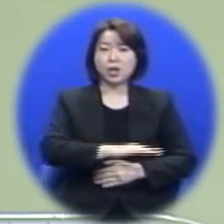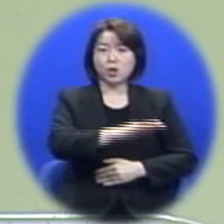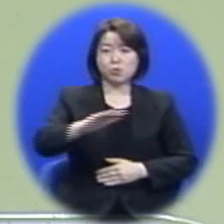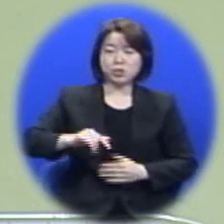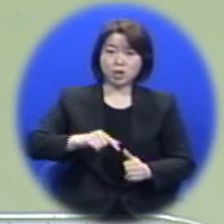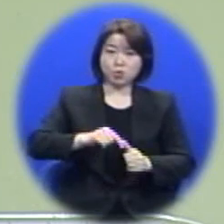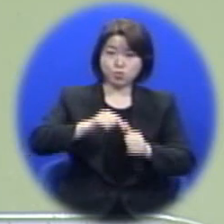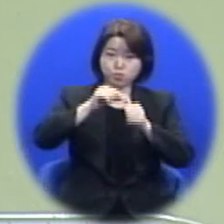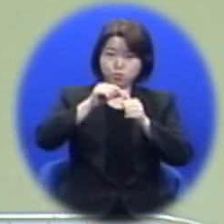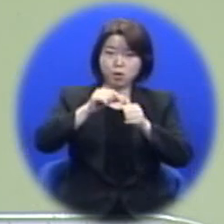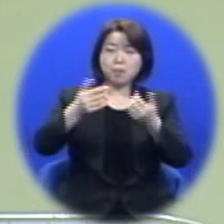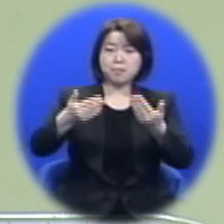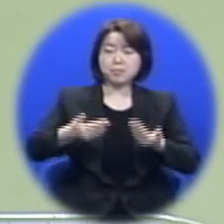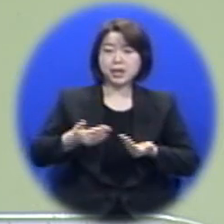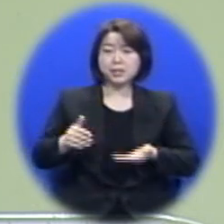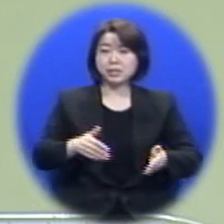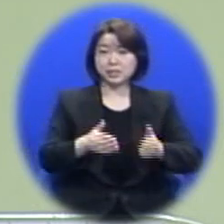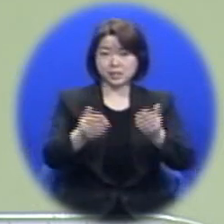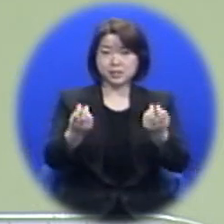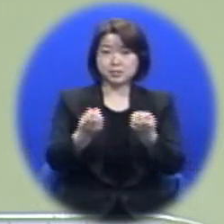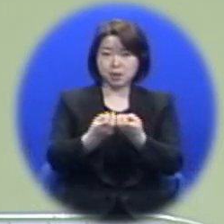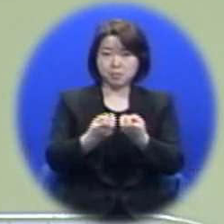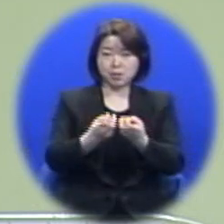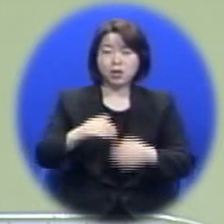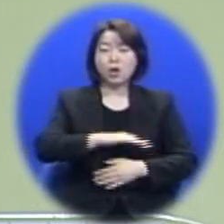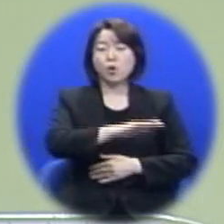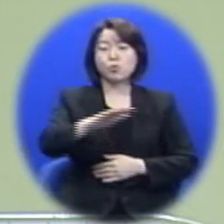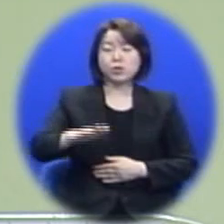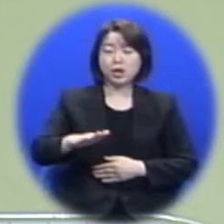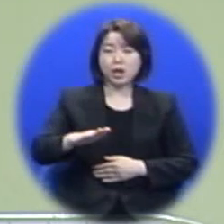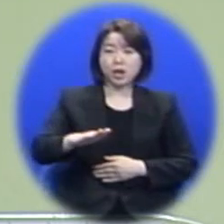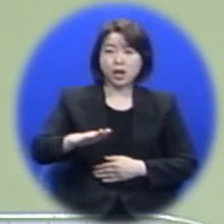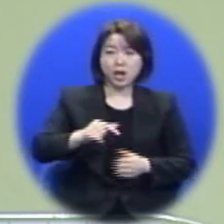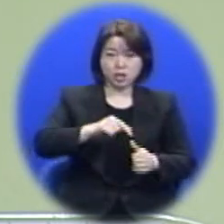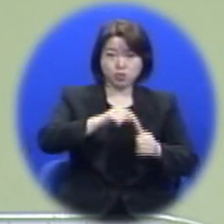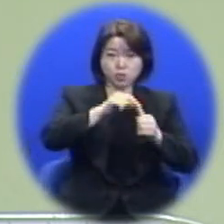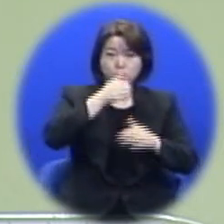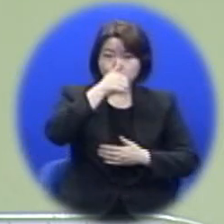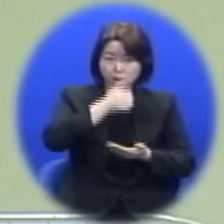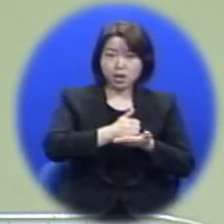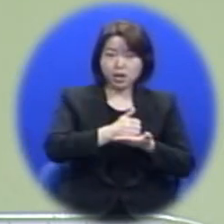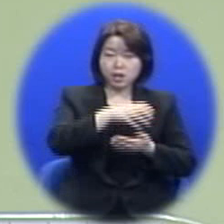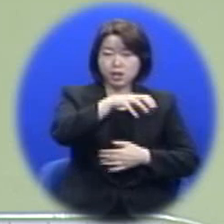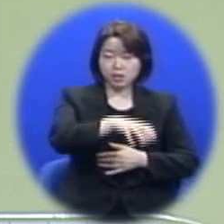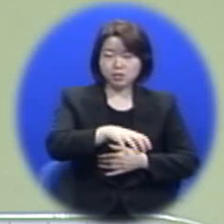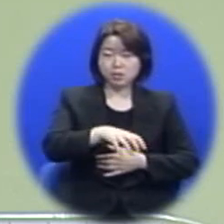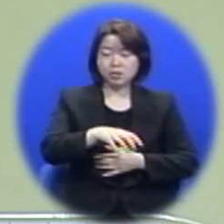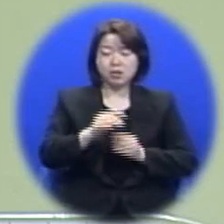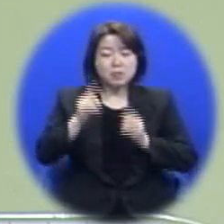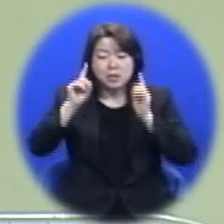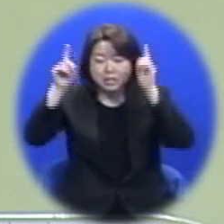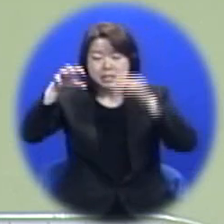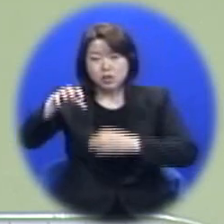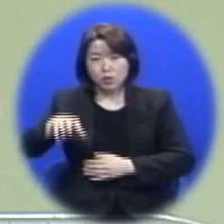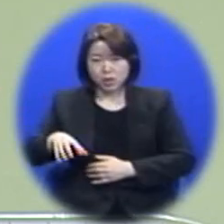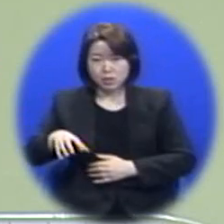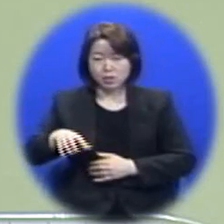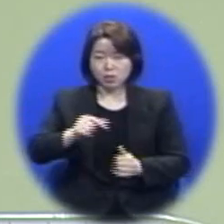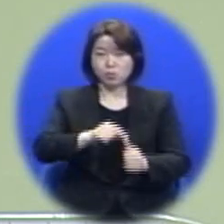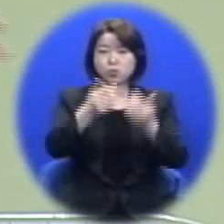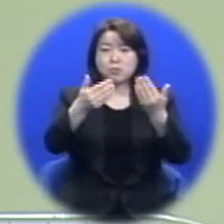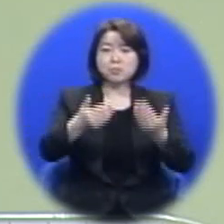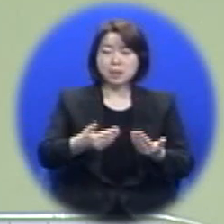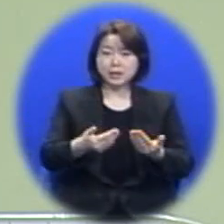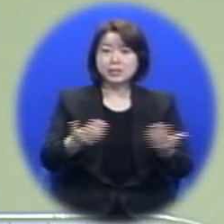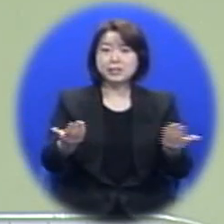구원받을 낄 우리가 죄에서 그리고 지옥에서 심판에서 구원받을 길이 예수님의 십자가 지시는 길